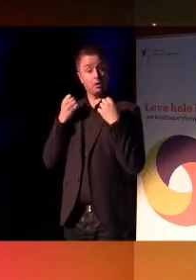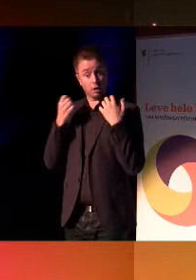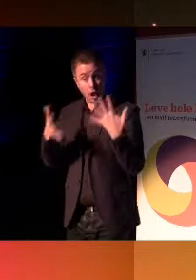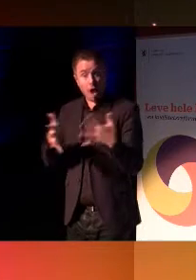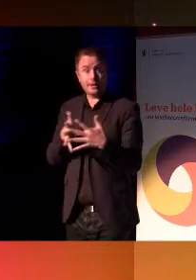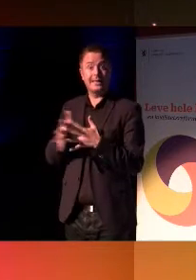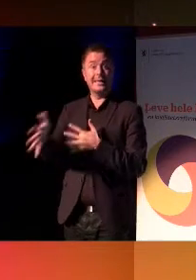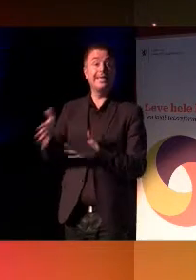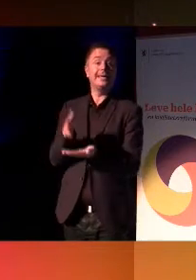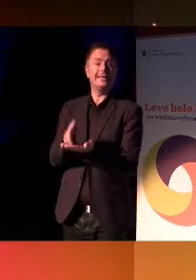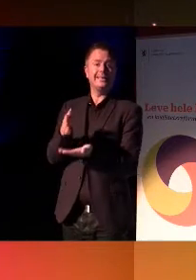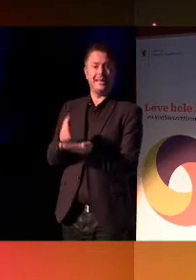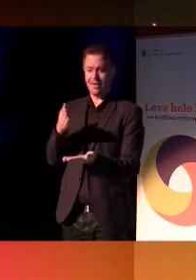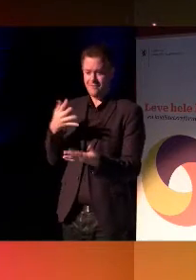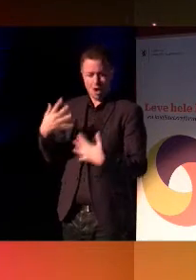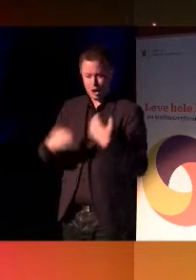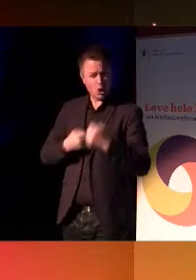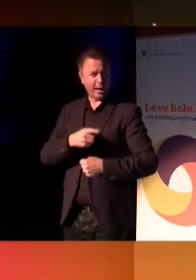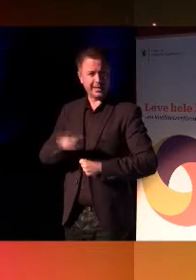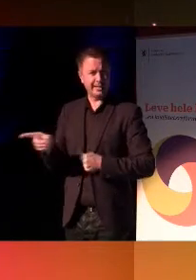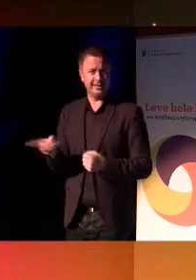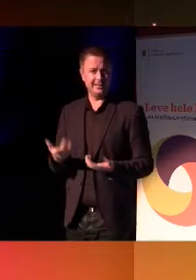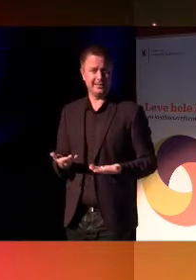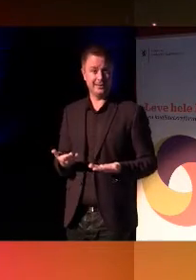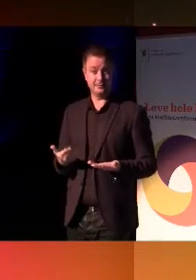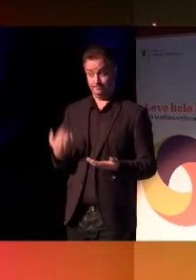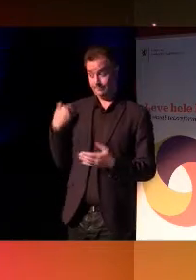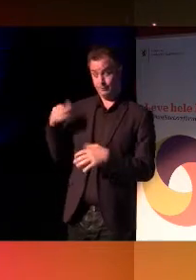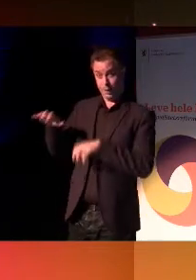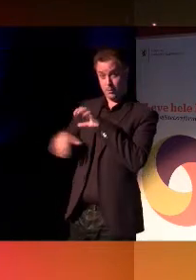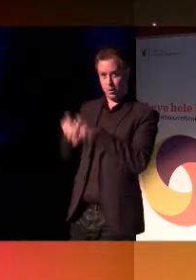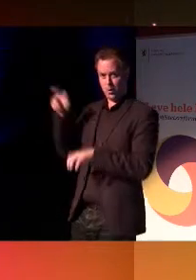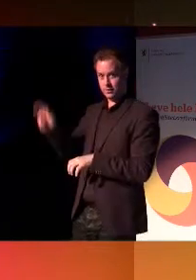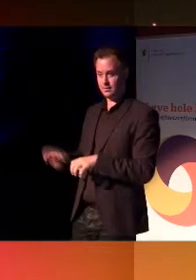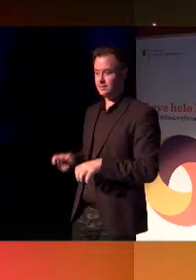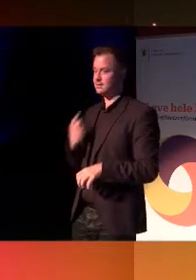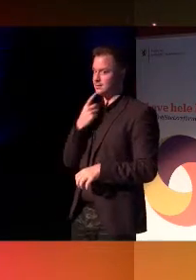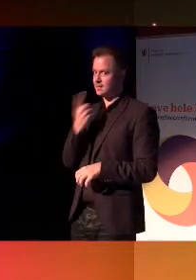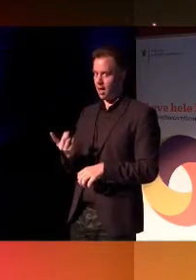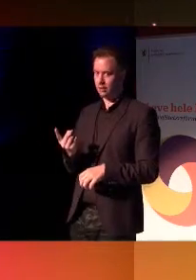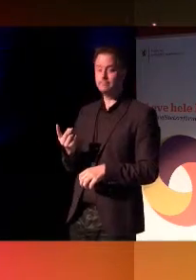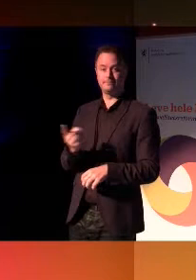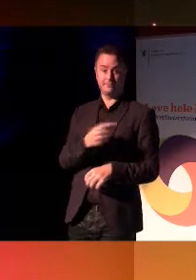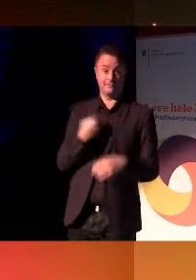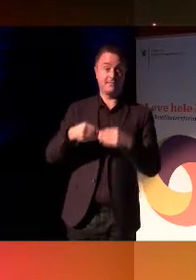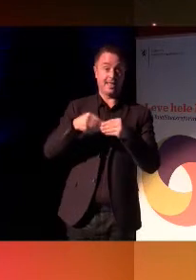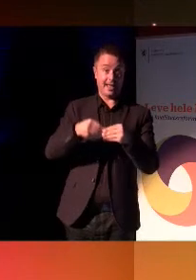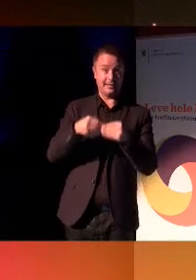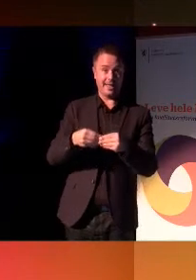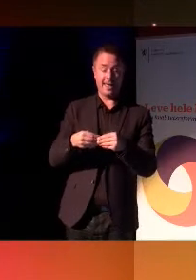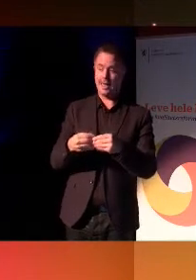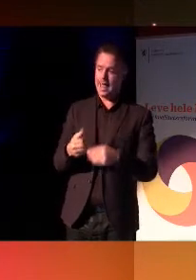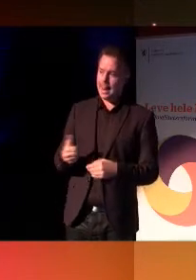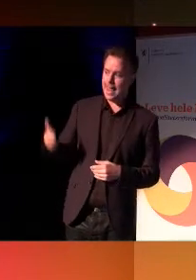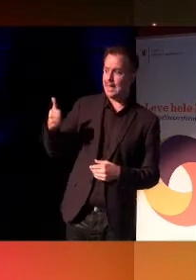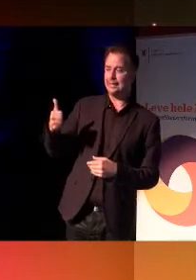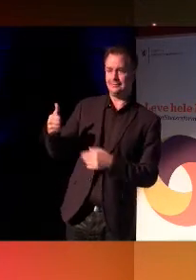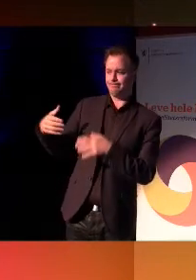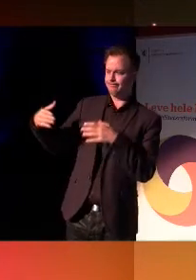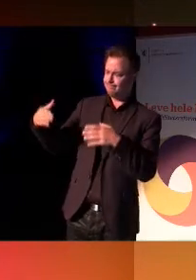det. Det vi har analysert oss frem til som en del andre, at ledelse utgjør en vesentlig